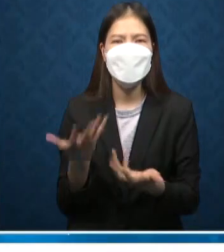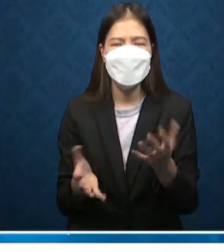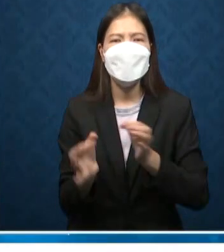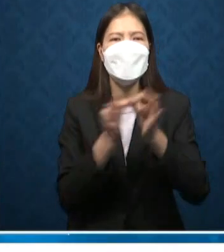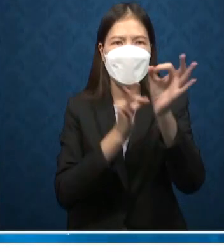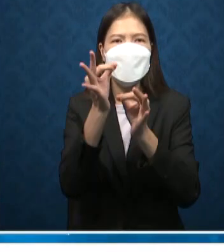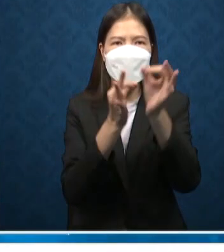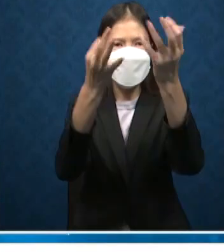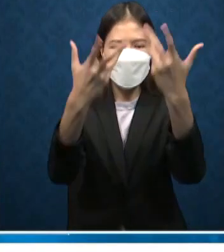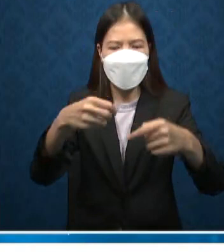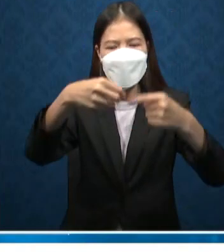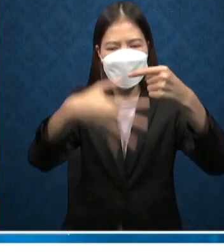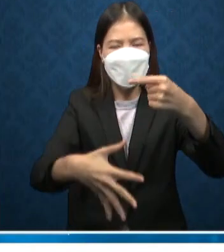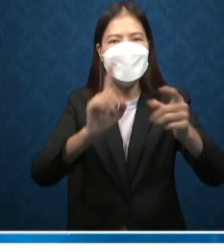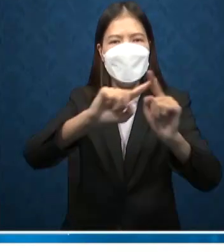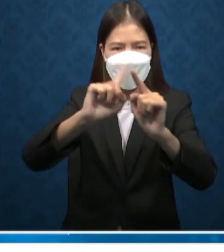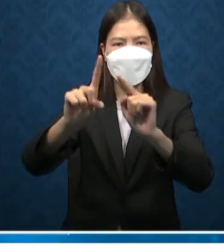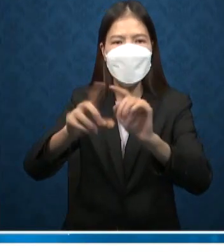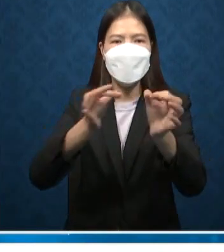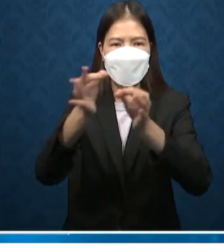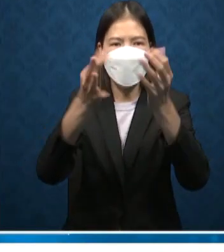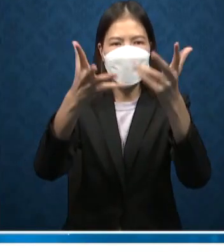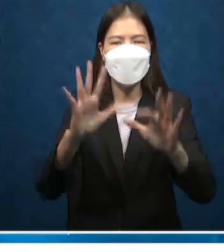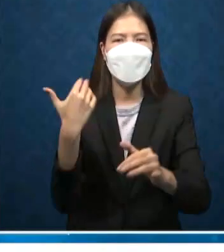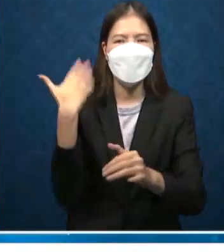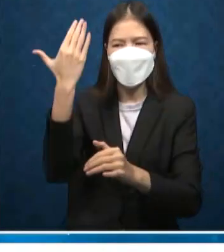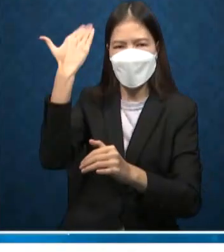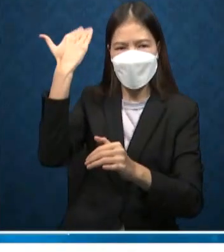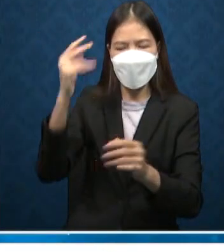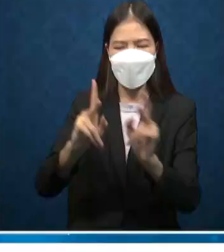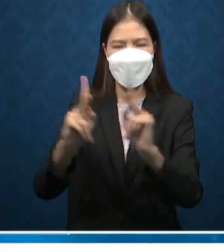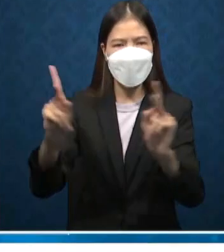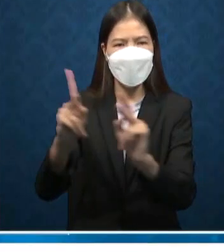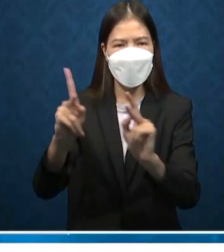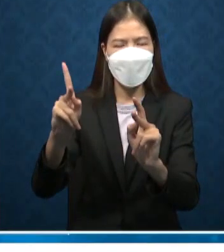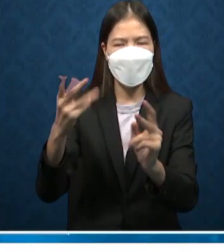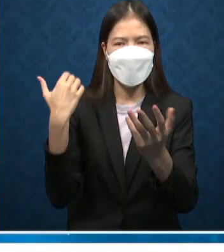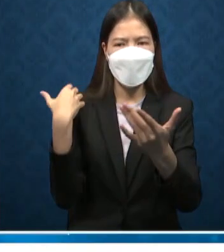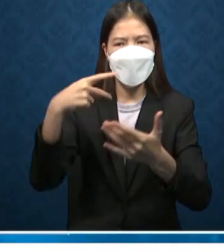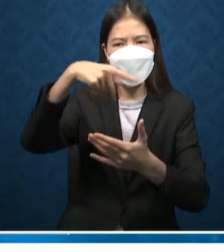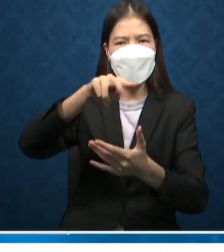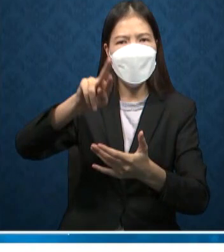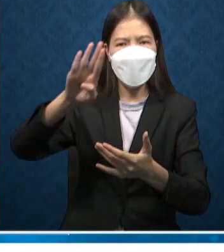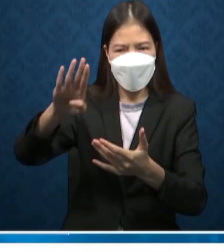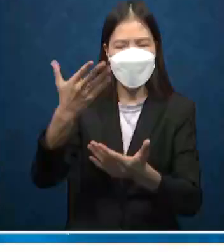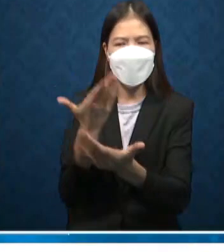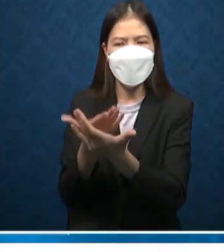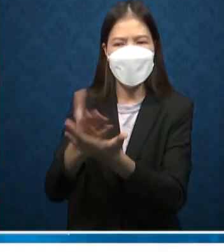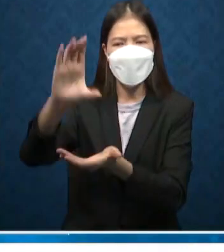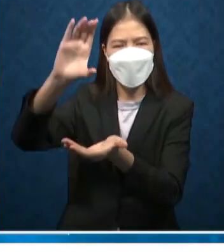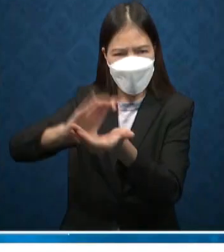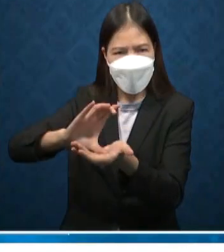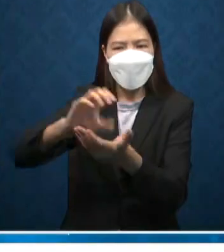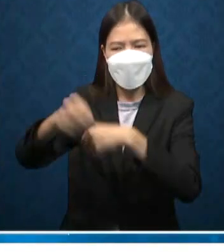มทั้งในการประชุมของคณะกรรมการพิจารณาศึกษาร่างบัญญัติงบประมาณรายจ่ายประจ